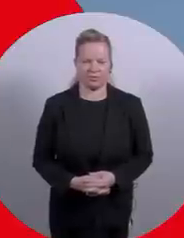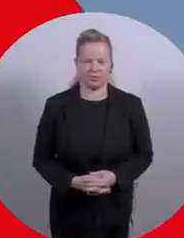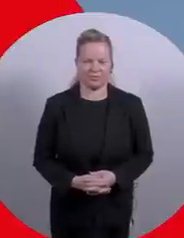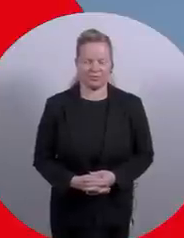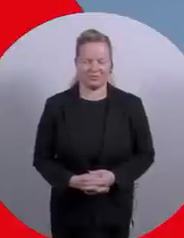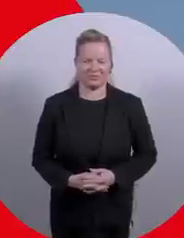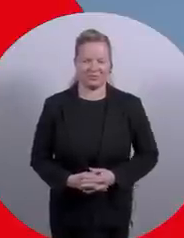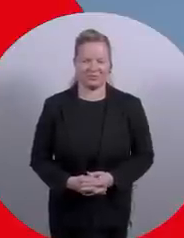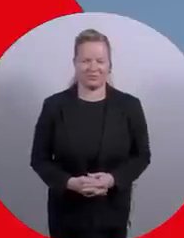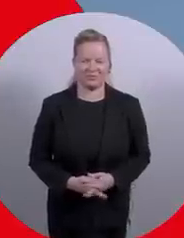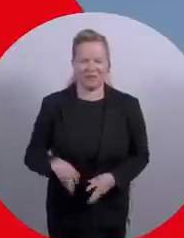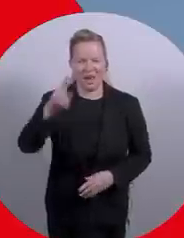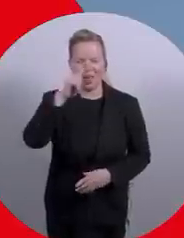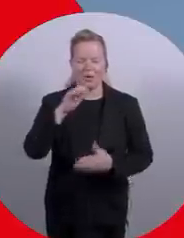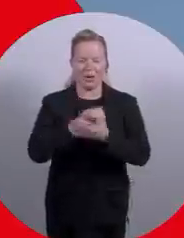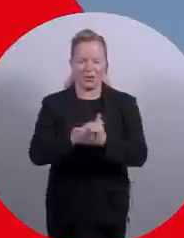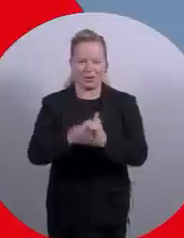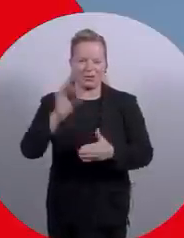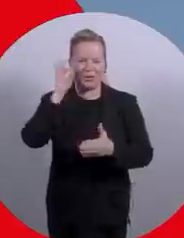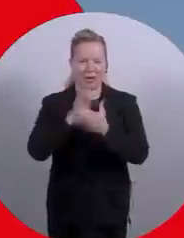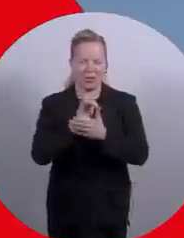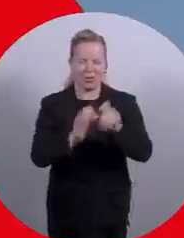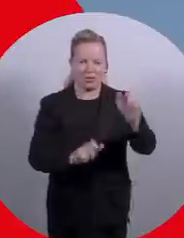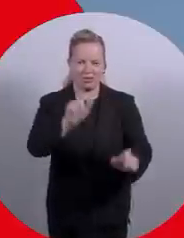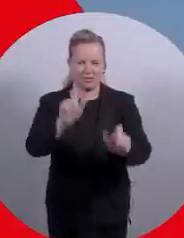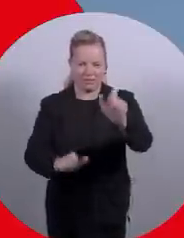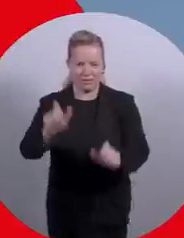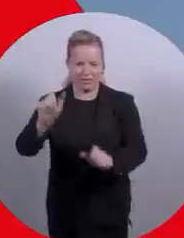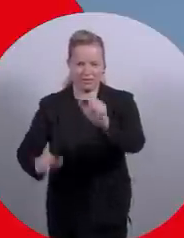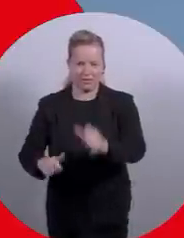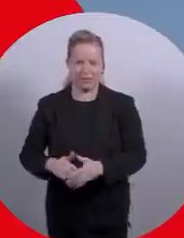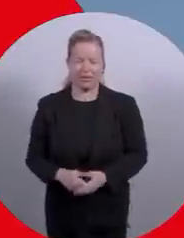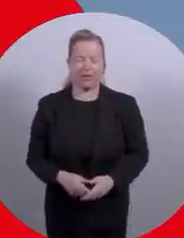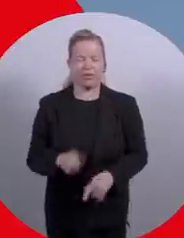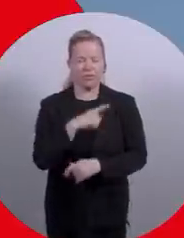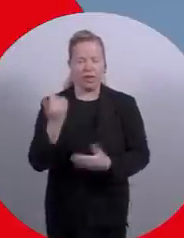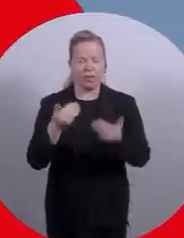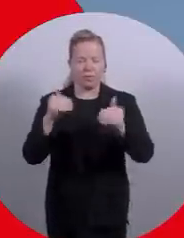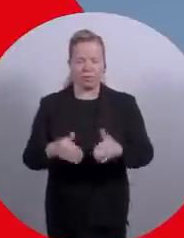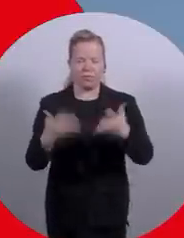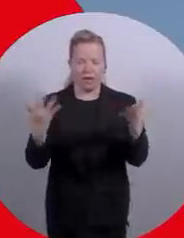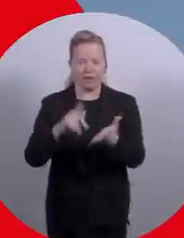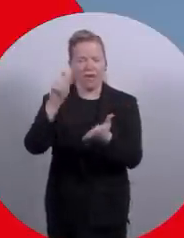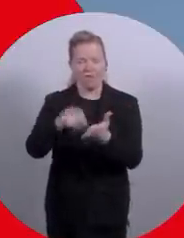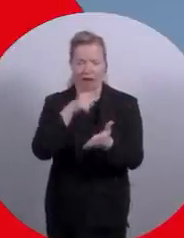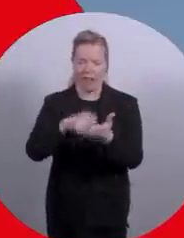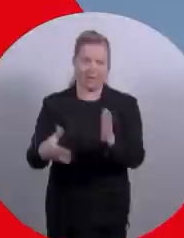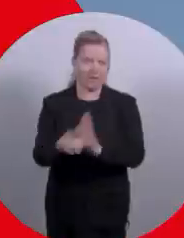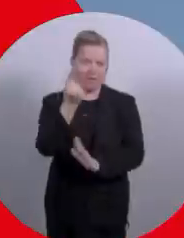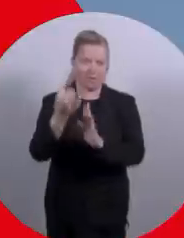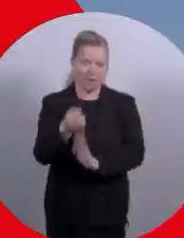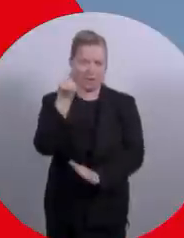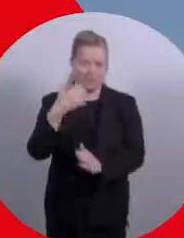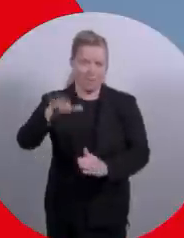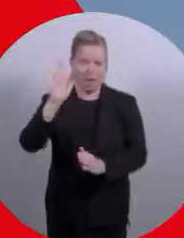und liebe Genossinnen und Genossen wir müssen noch wieder bei ihm gewinnen